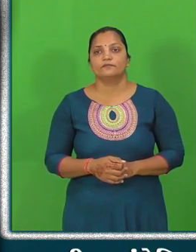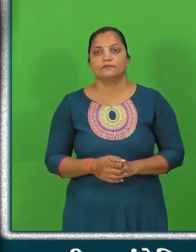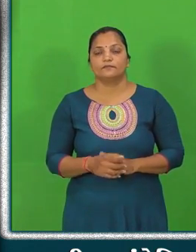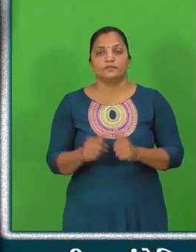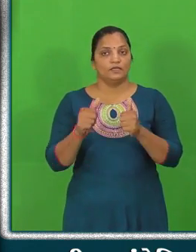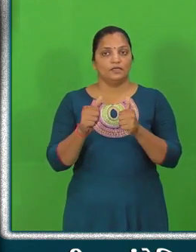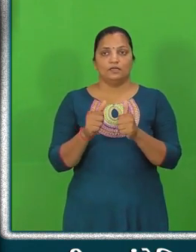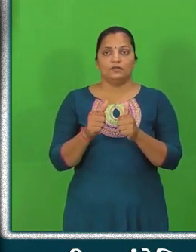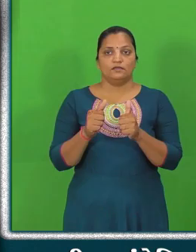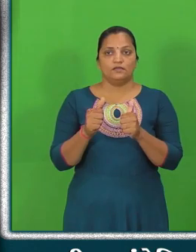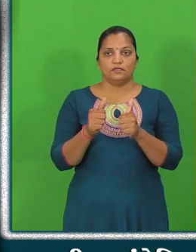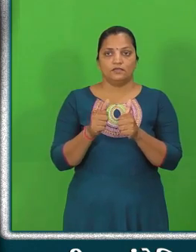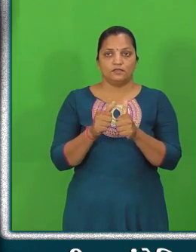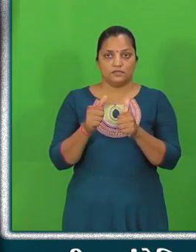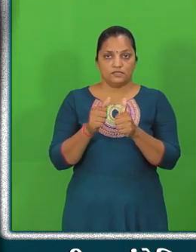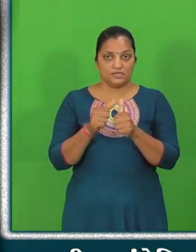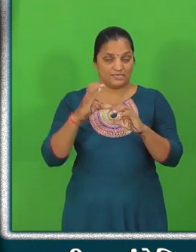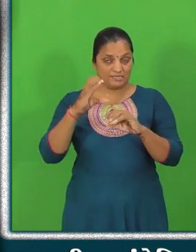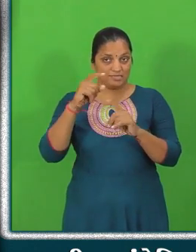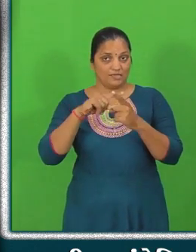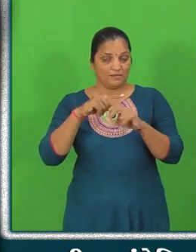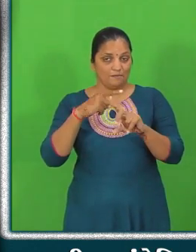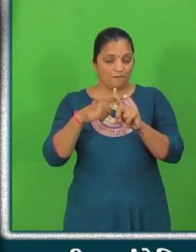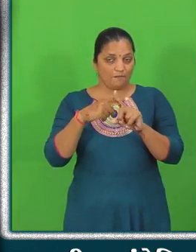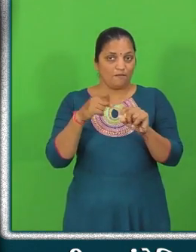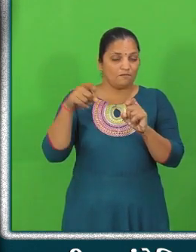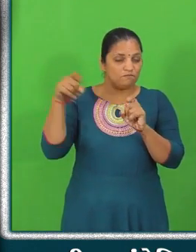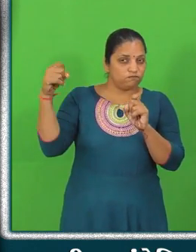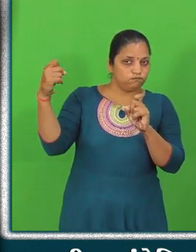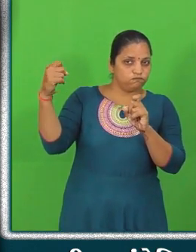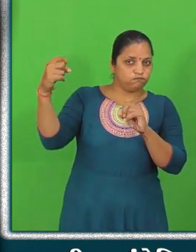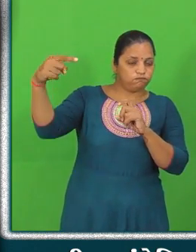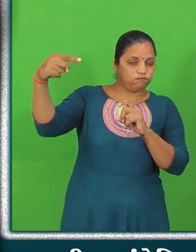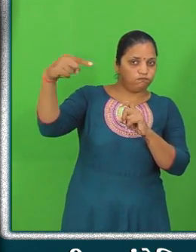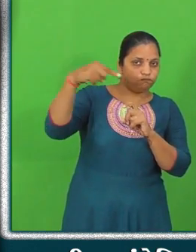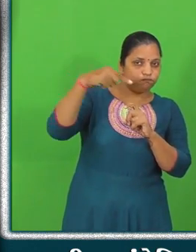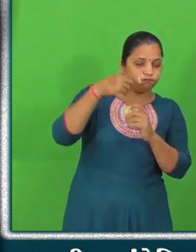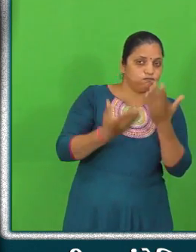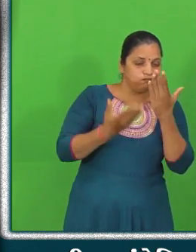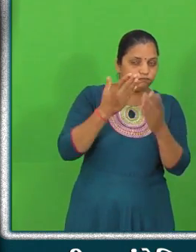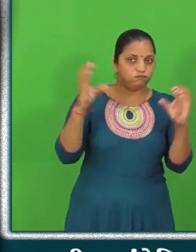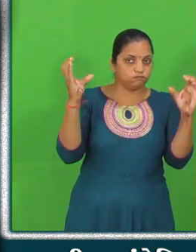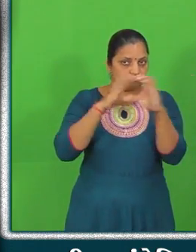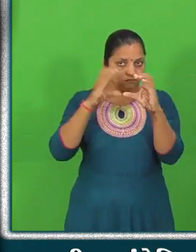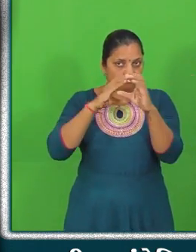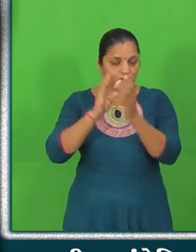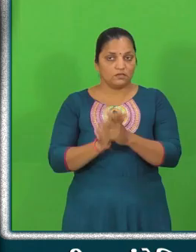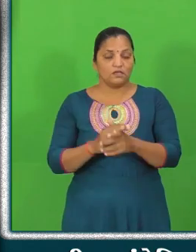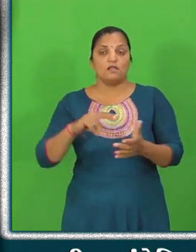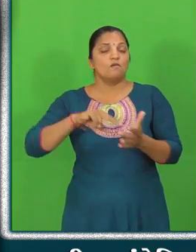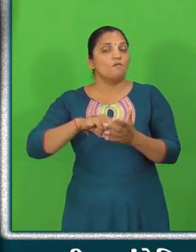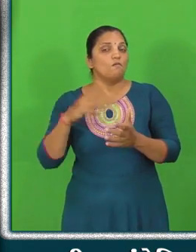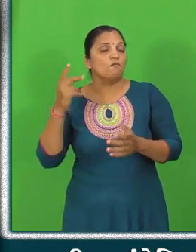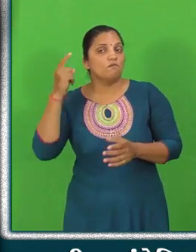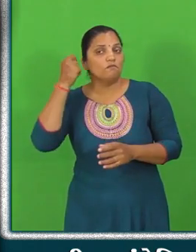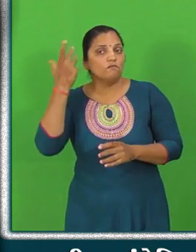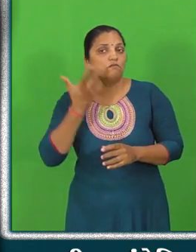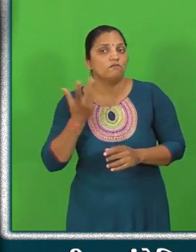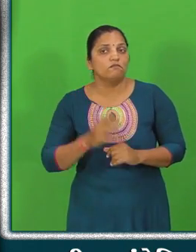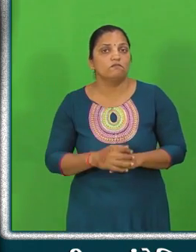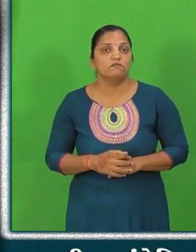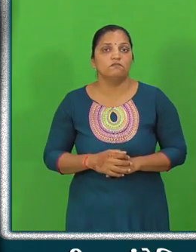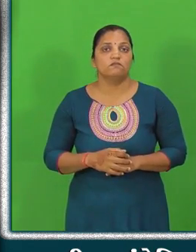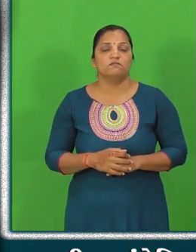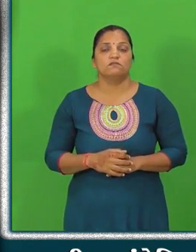ઉપર આપાત કરીશું, એટલે ત્યાંથી પરાવર્તન પામીને સીમાથી જ પસાર થશે। ભાઈ અહીંયા કંઈક કદાચ મને એવું લાગે છે કે કન્ફ્યુઝન કેટલાકને એટલા માટે છે કે સીમાથી આ